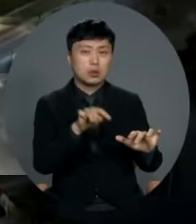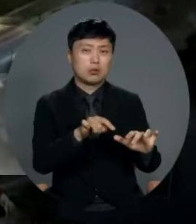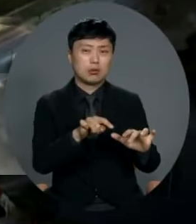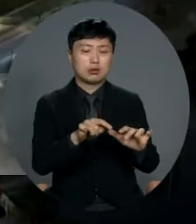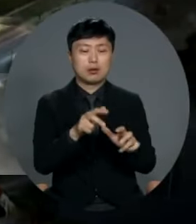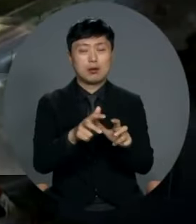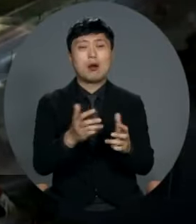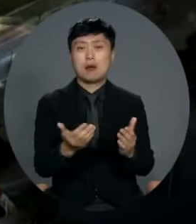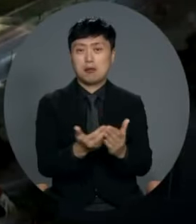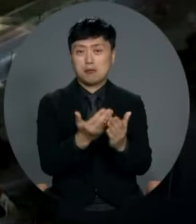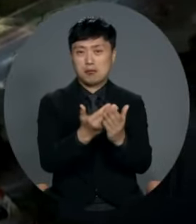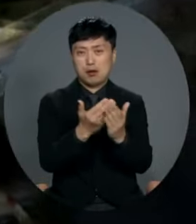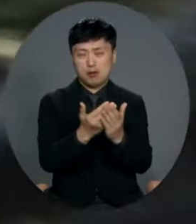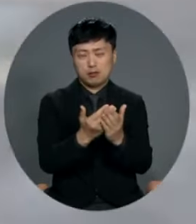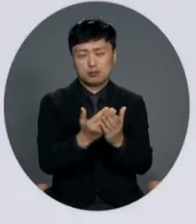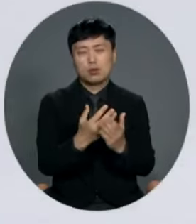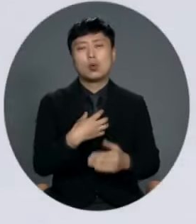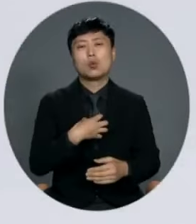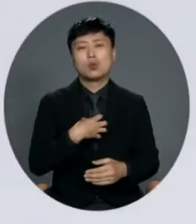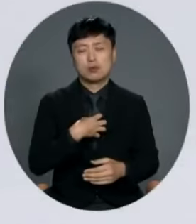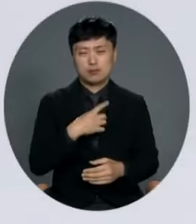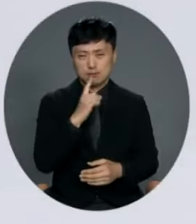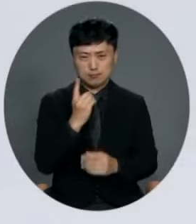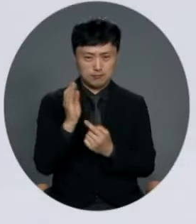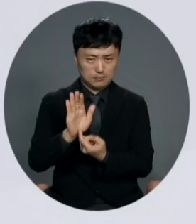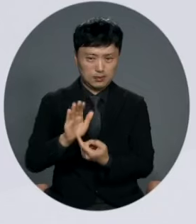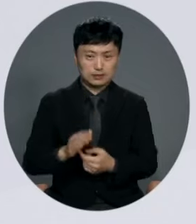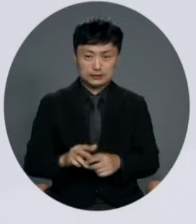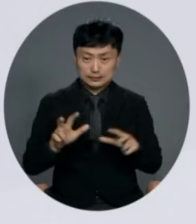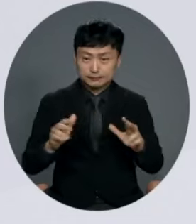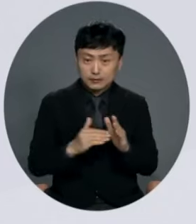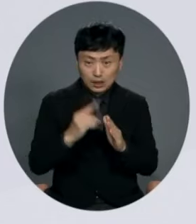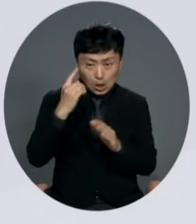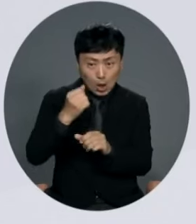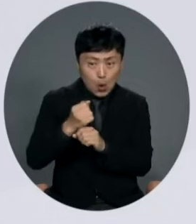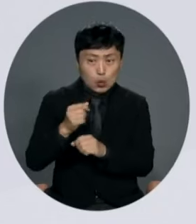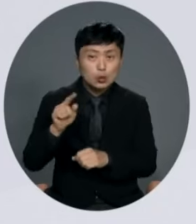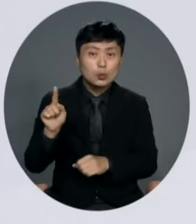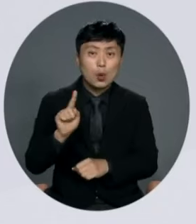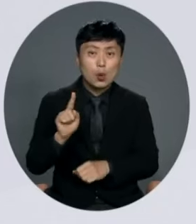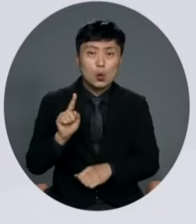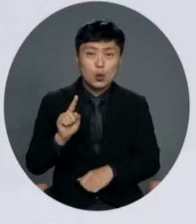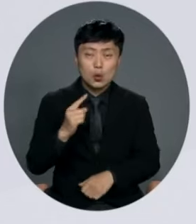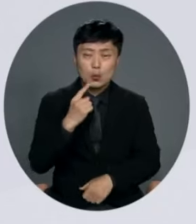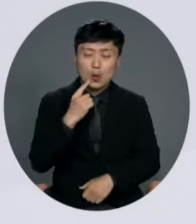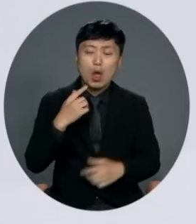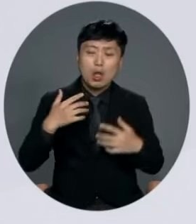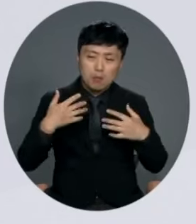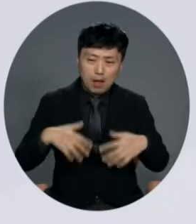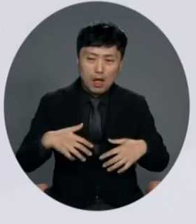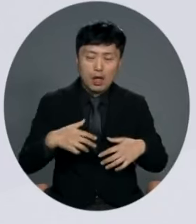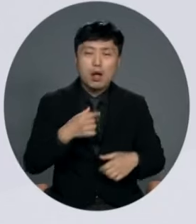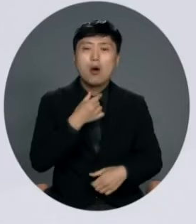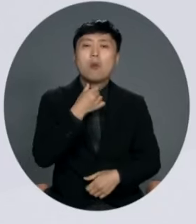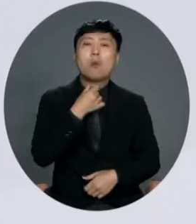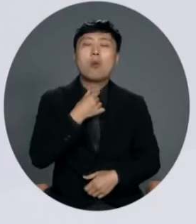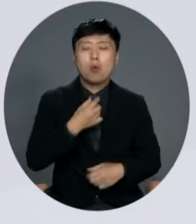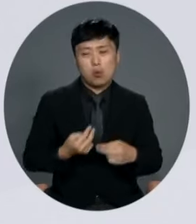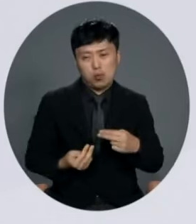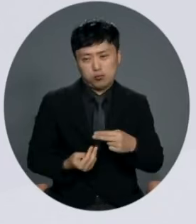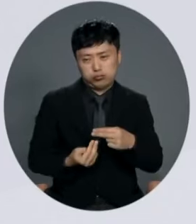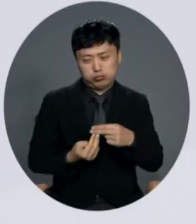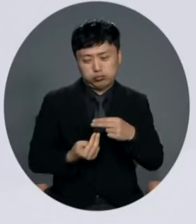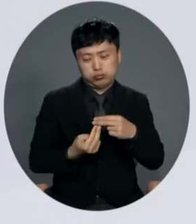위협할 수 있기 때문입니다 지금까지 연구에서 보면 어 조금 더 낮은 독성에 우리 기관지가 더 많은